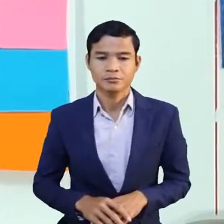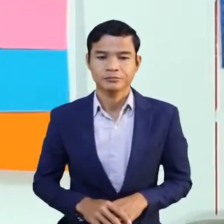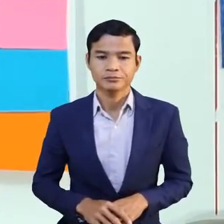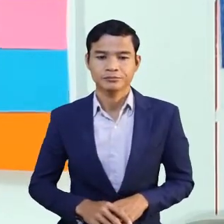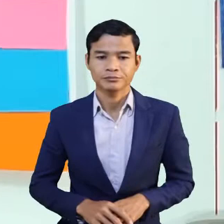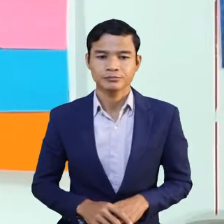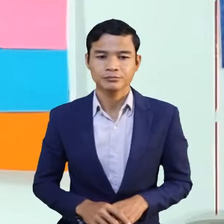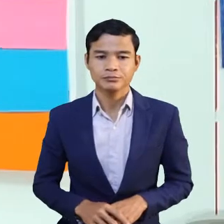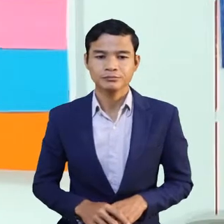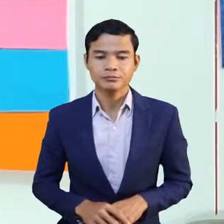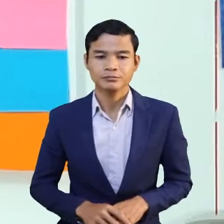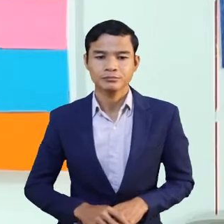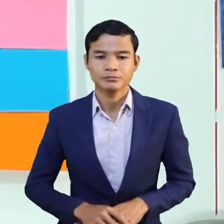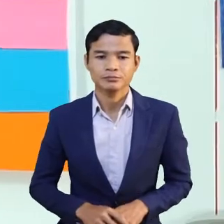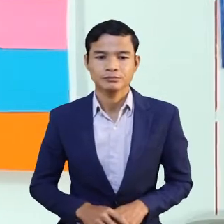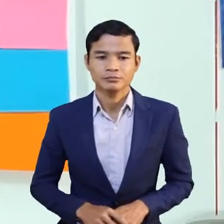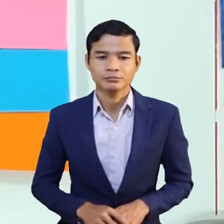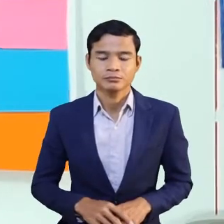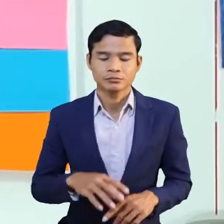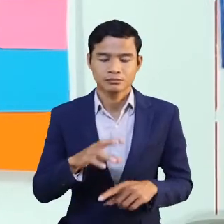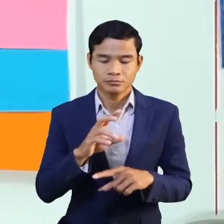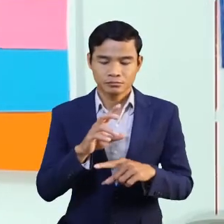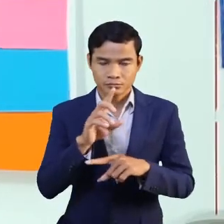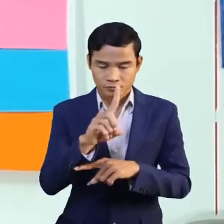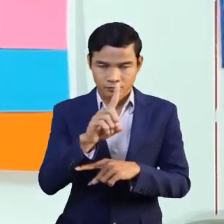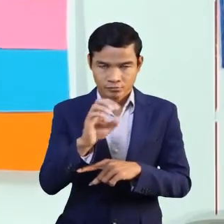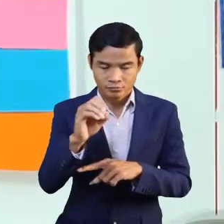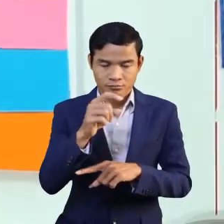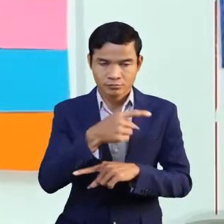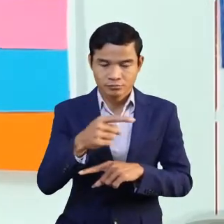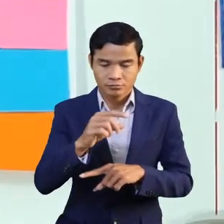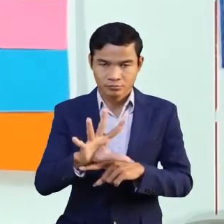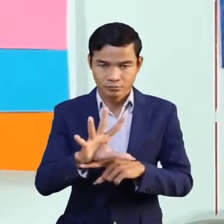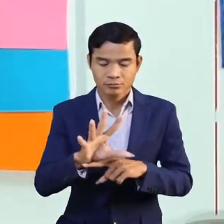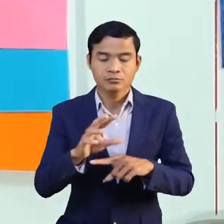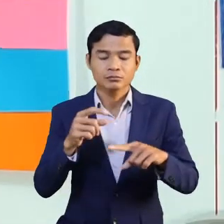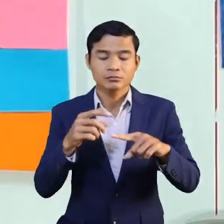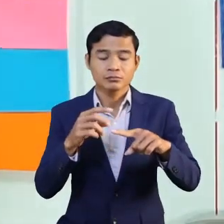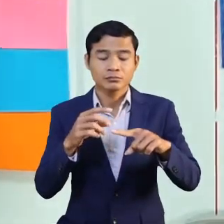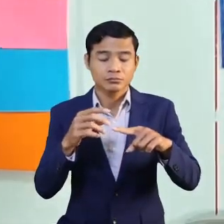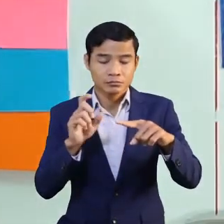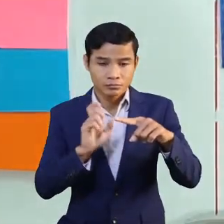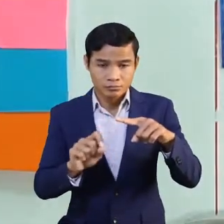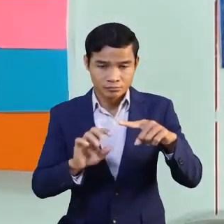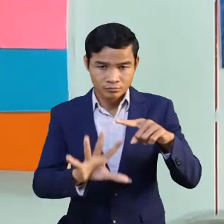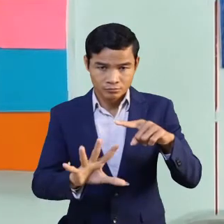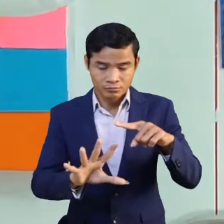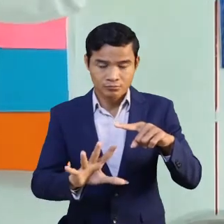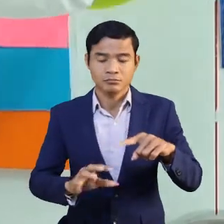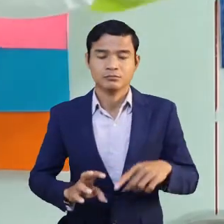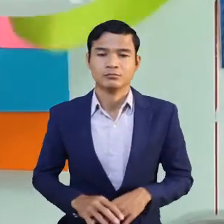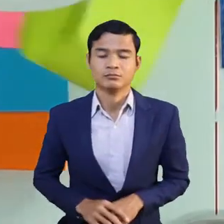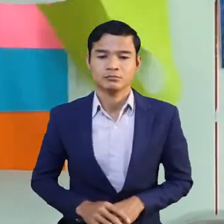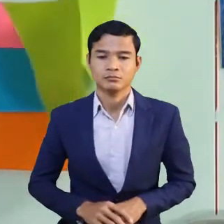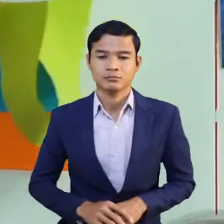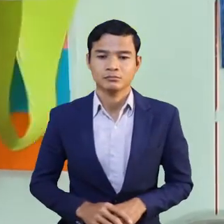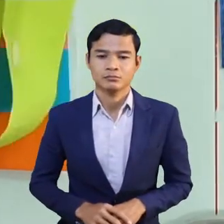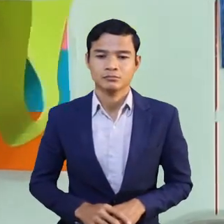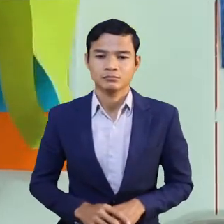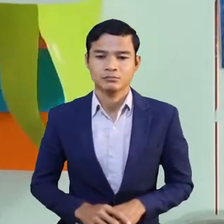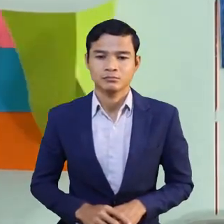កូនបាទ10ដក5នៅសល់5សរសេរលេខលេខ